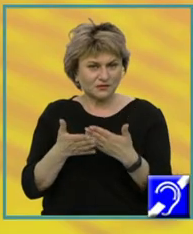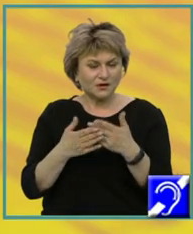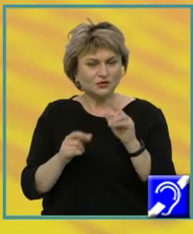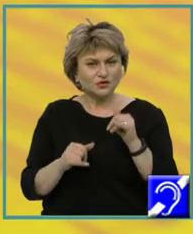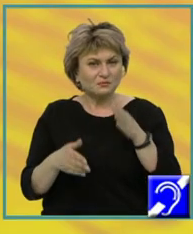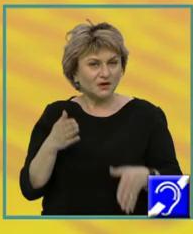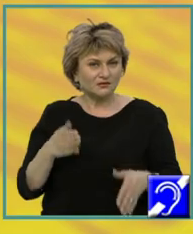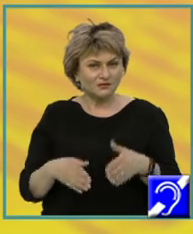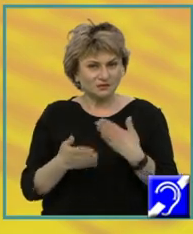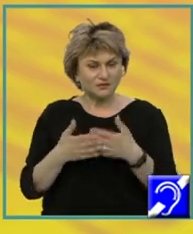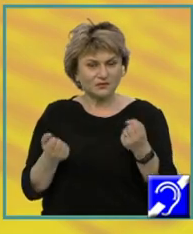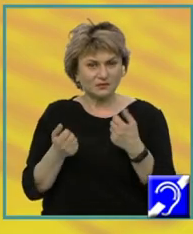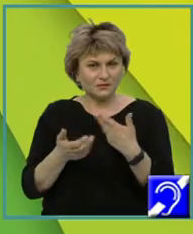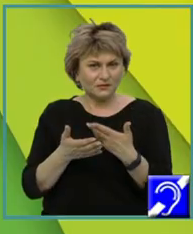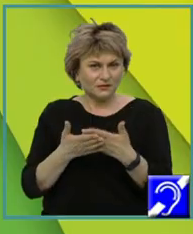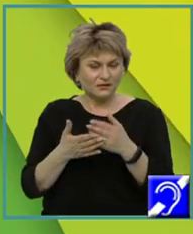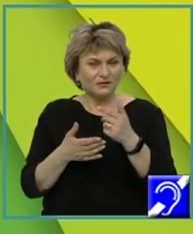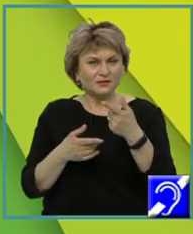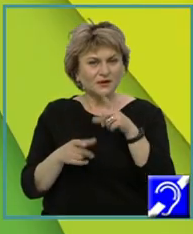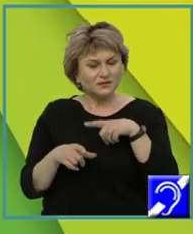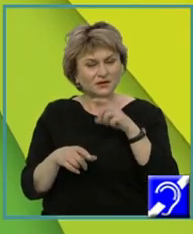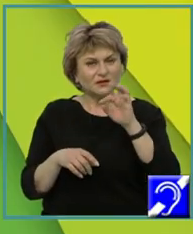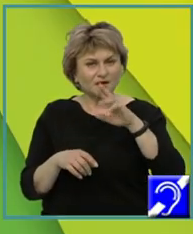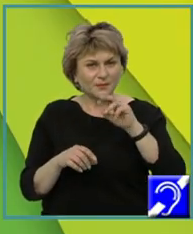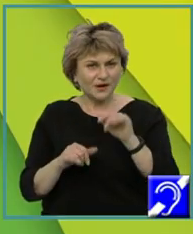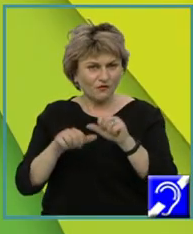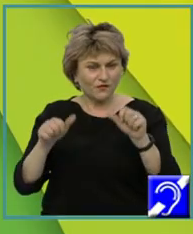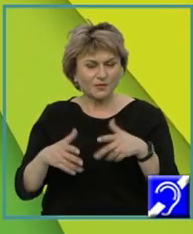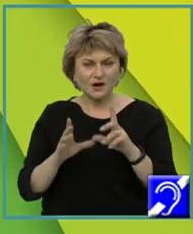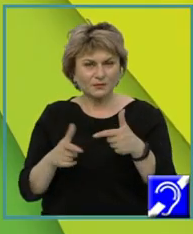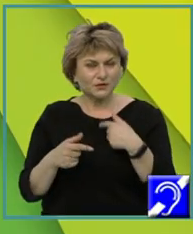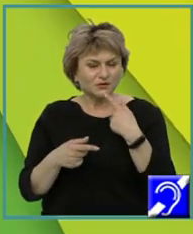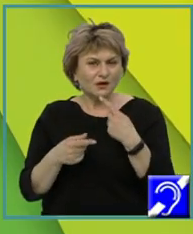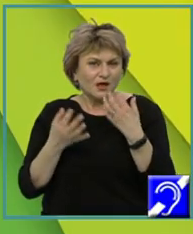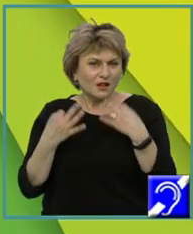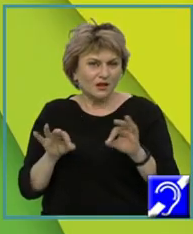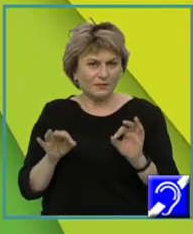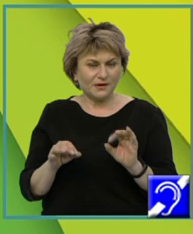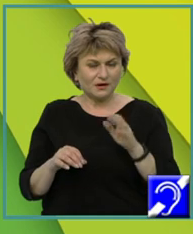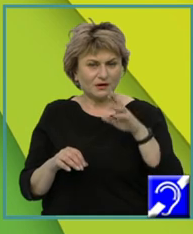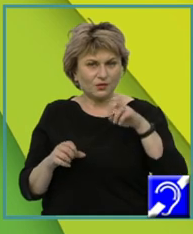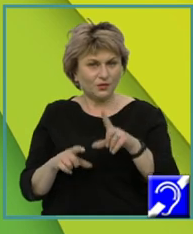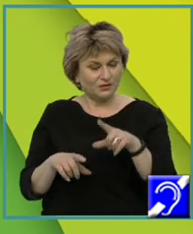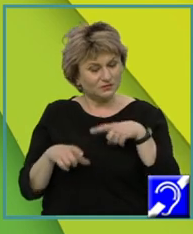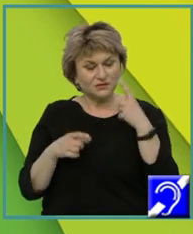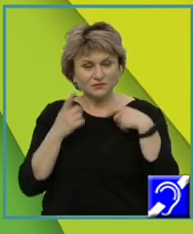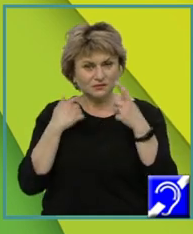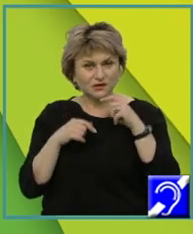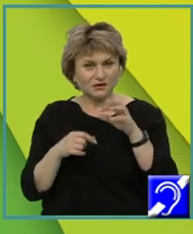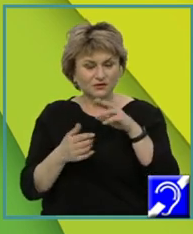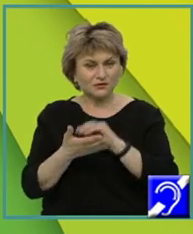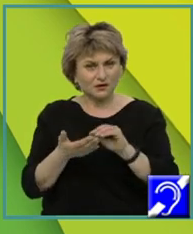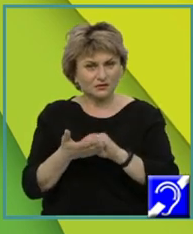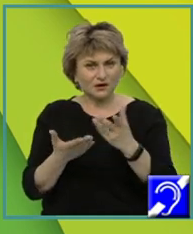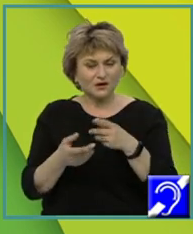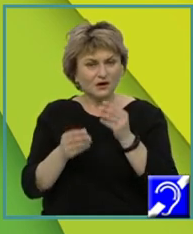ideea că literatura este doar o terapie o forma prin care te poți elibera în așa fel încât eroul experimentator naratorul care devine